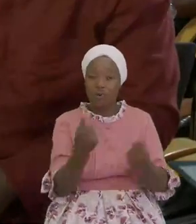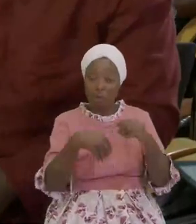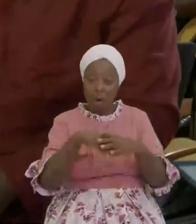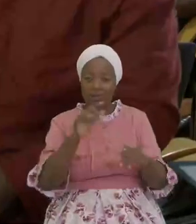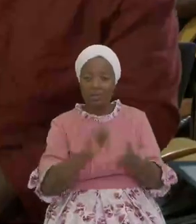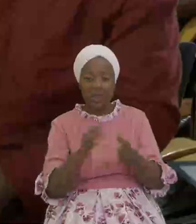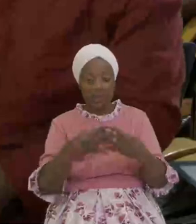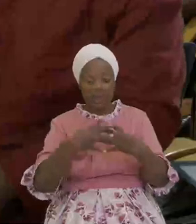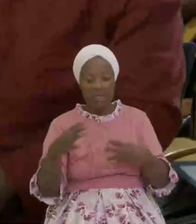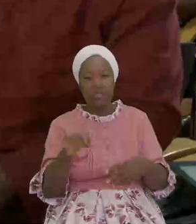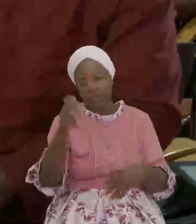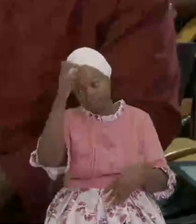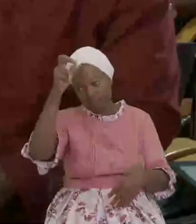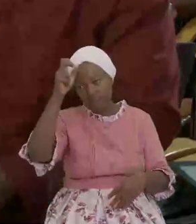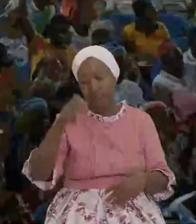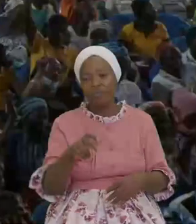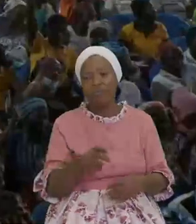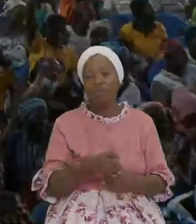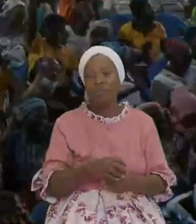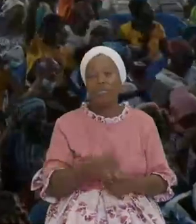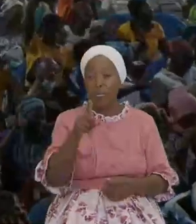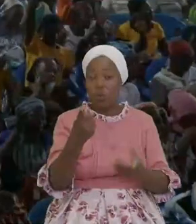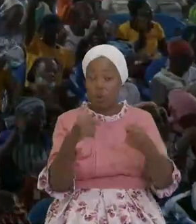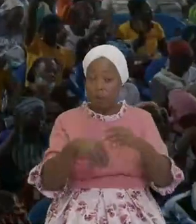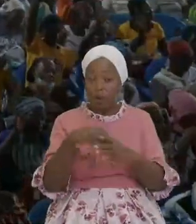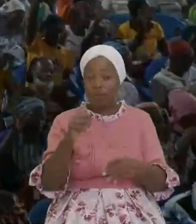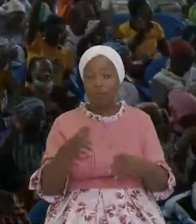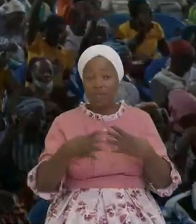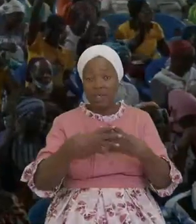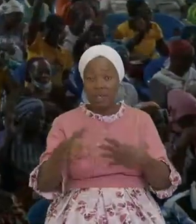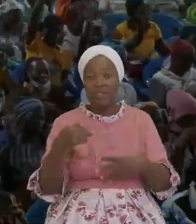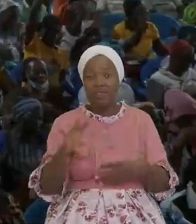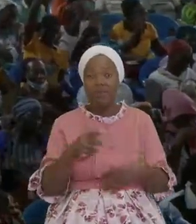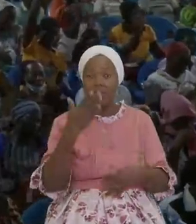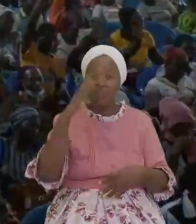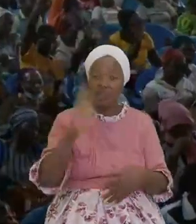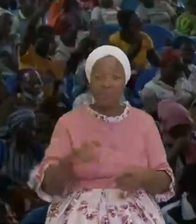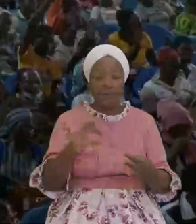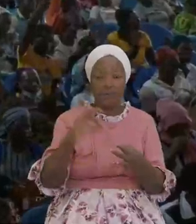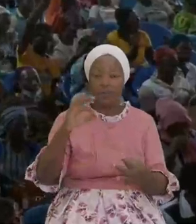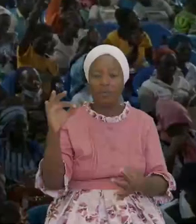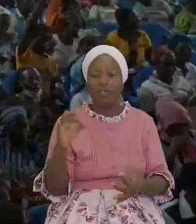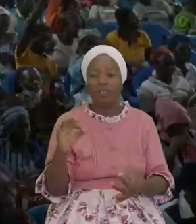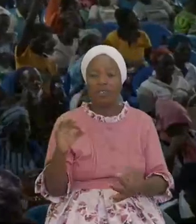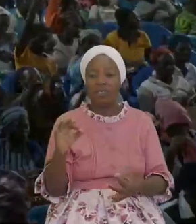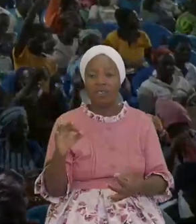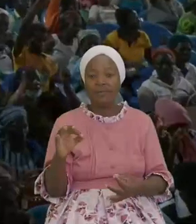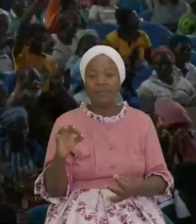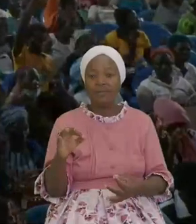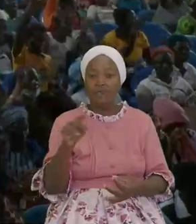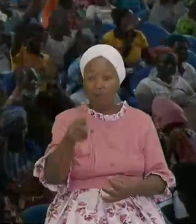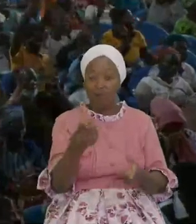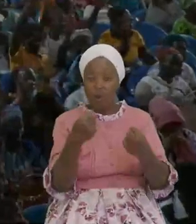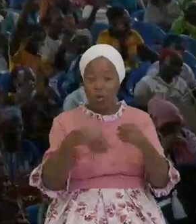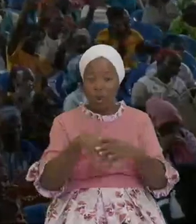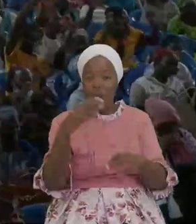l'appel, vous sortez de la cage de Satan. Vous sortez de la cage de